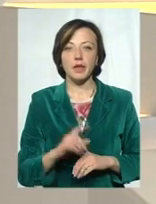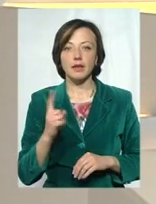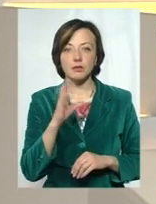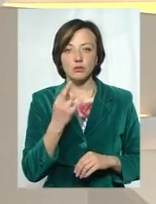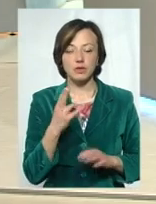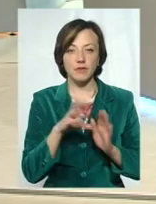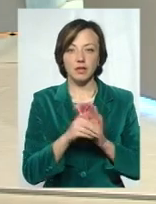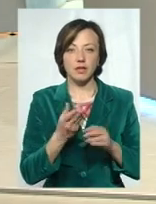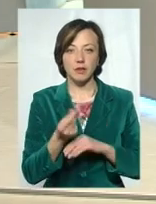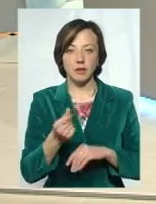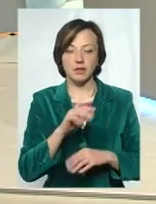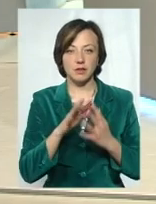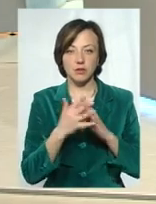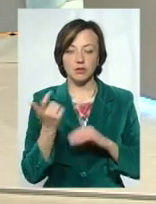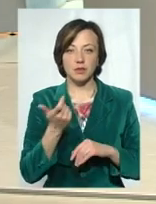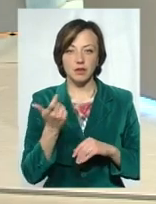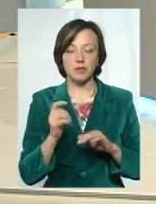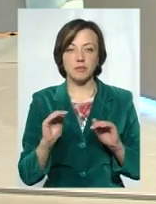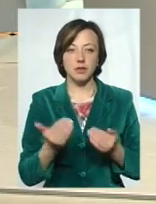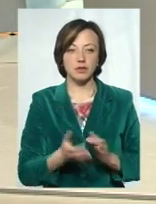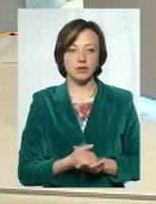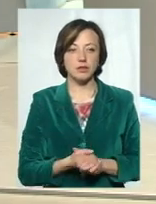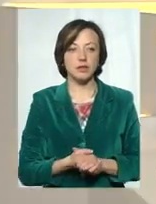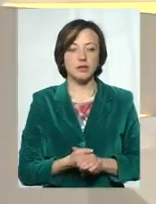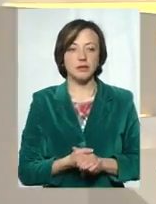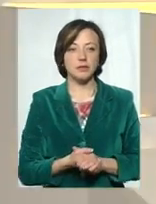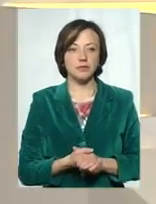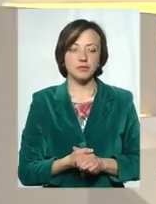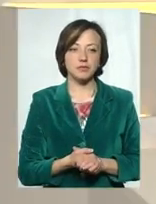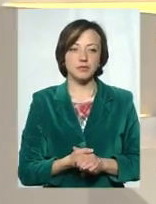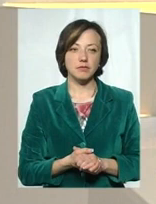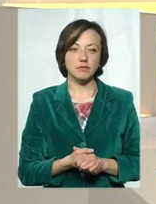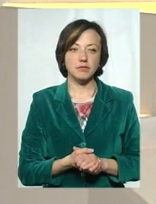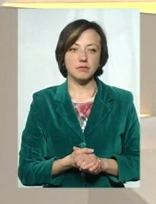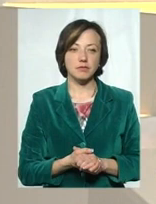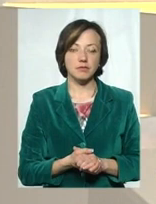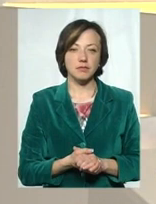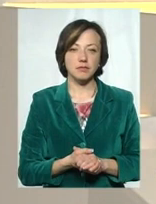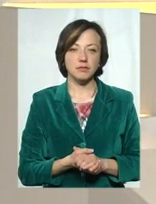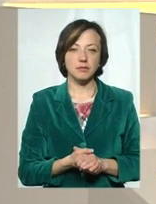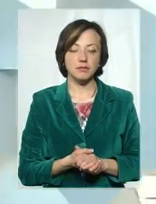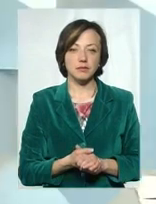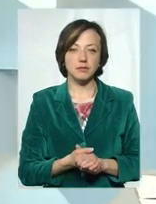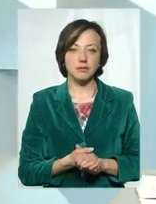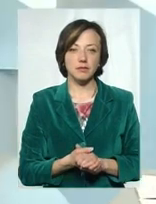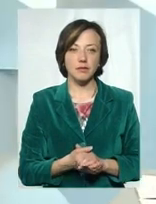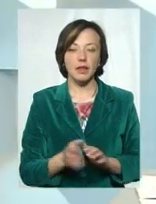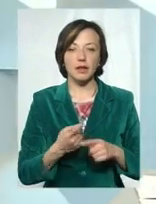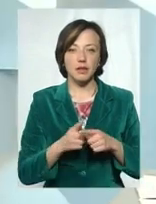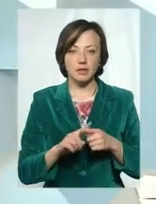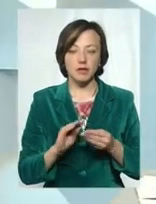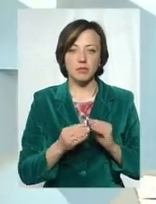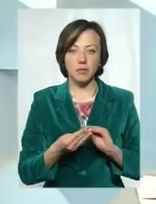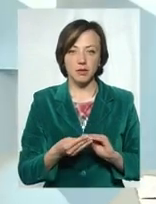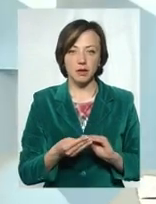внесок не платили за своїх. Зменшений так, зменшений розмірах. Відповідно, пенсійний фонд не отримував. Звичайно, це також є проблема, тому